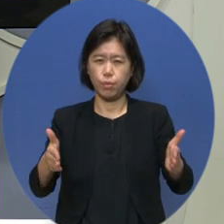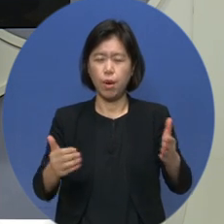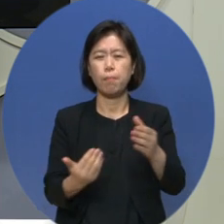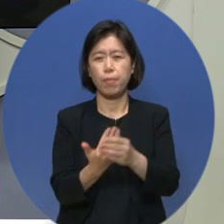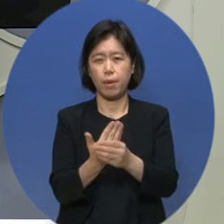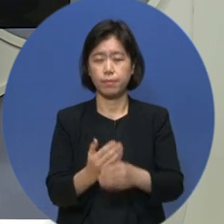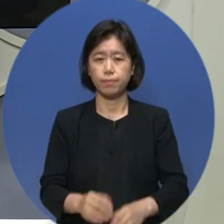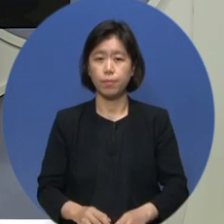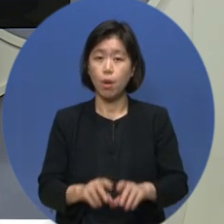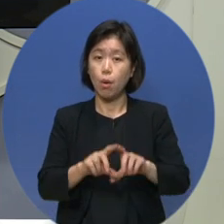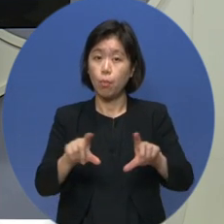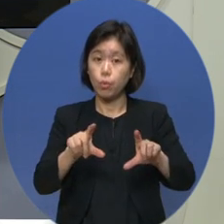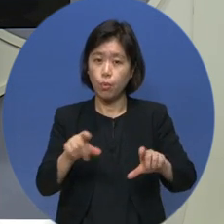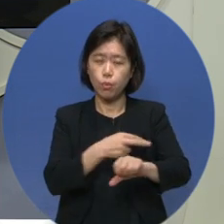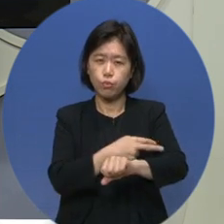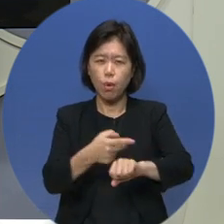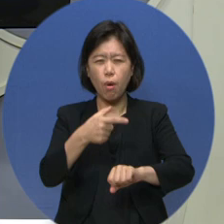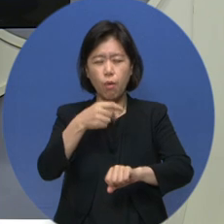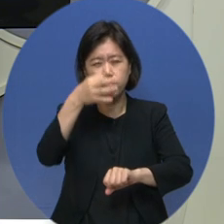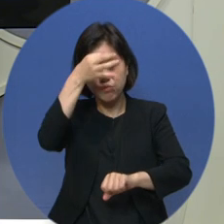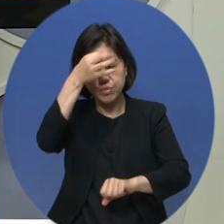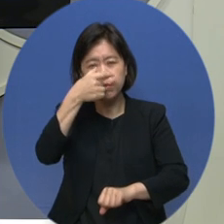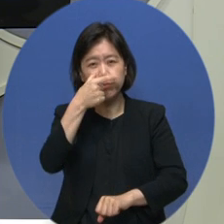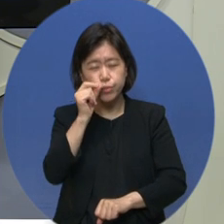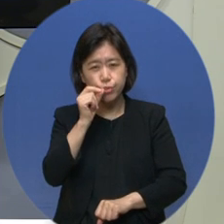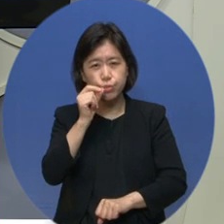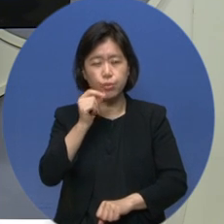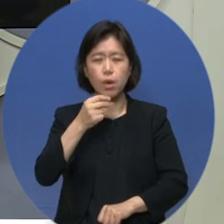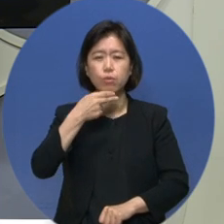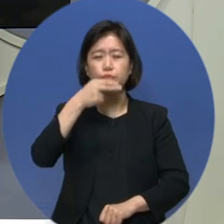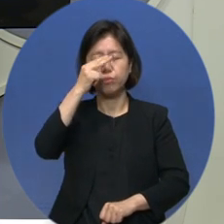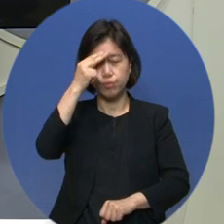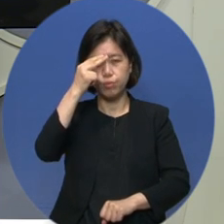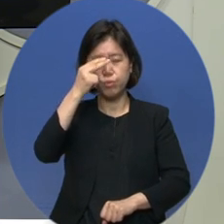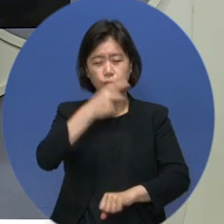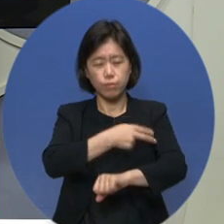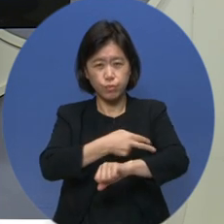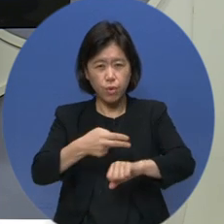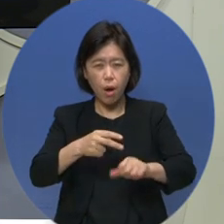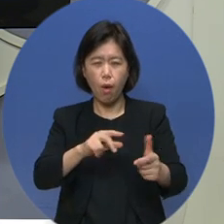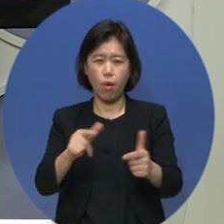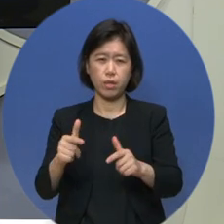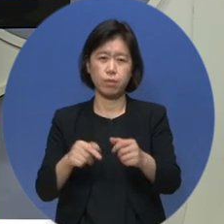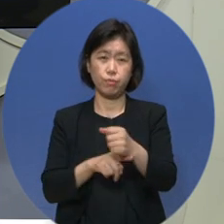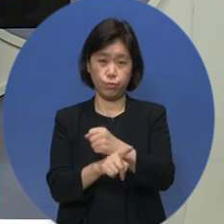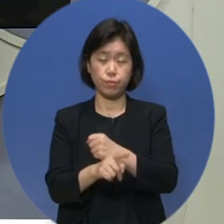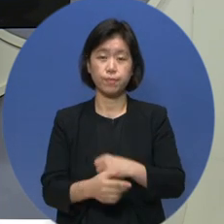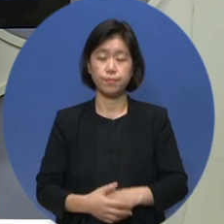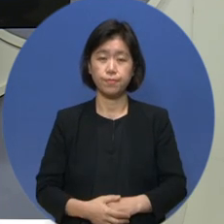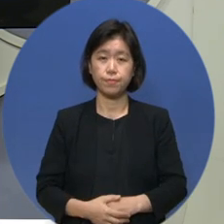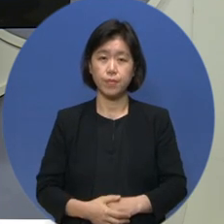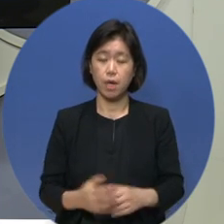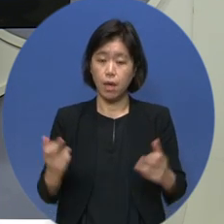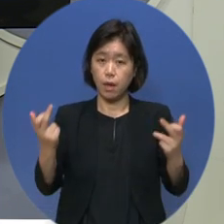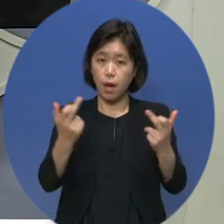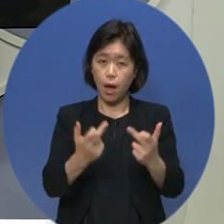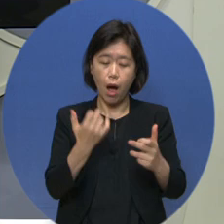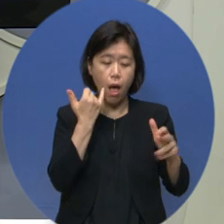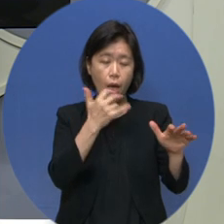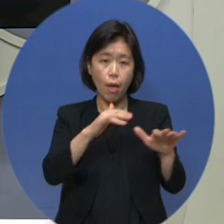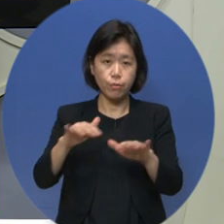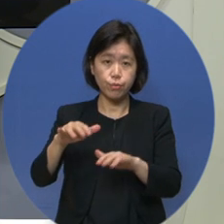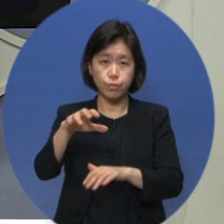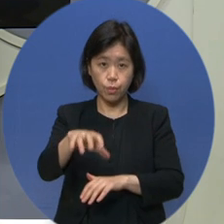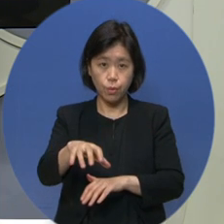주로 수영 미숙과 안전 부주의 음주 수영 등으로 발생했는데요 하 청강 해수욕장 등에서